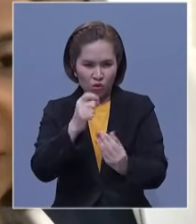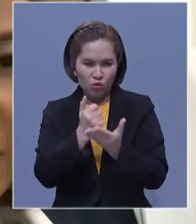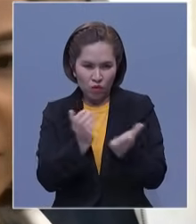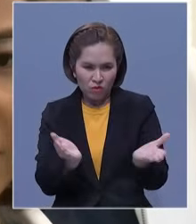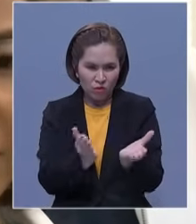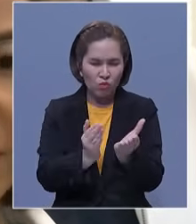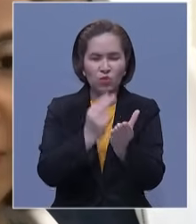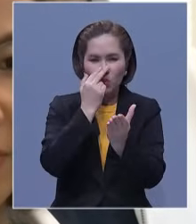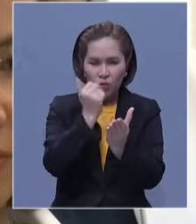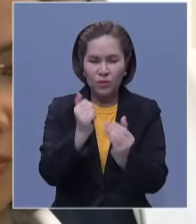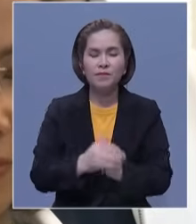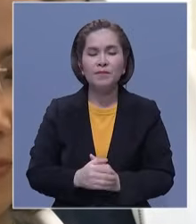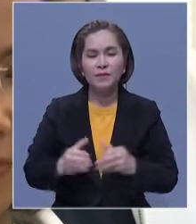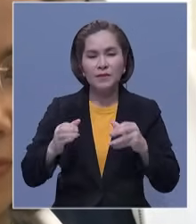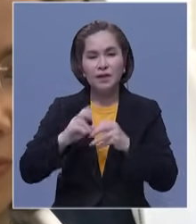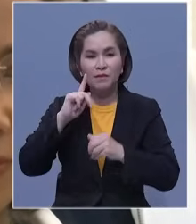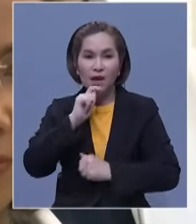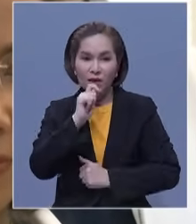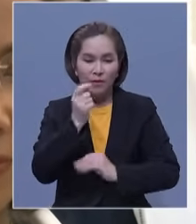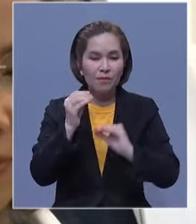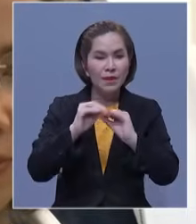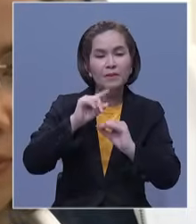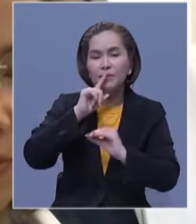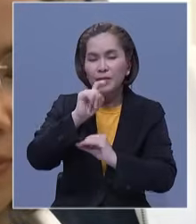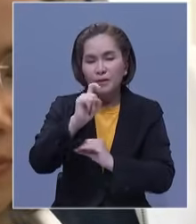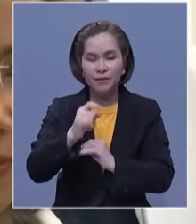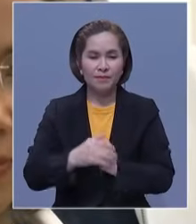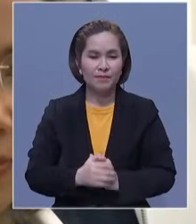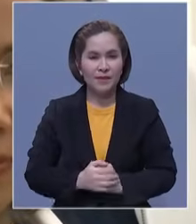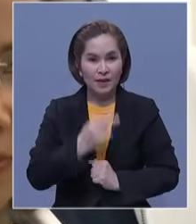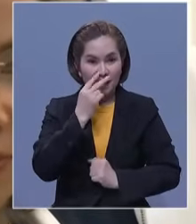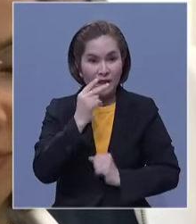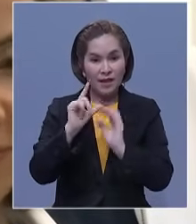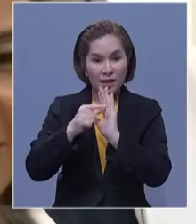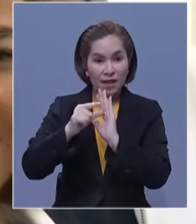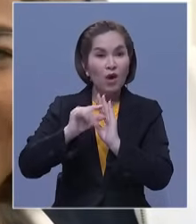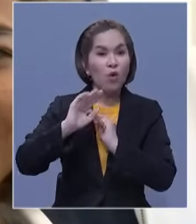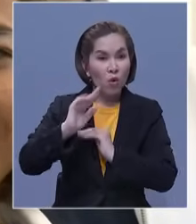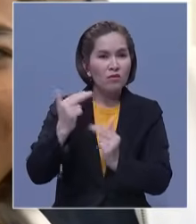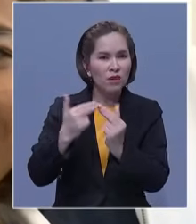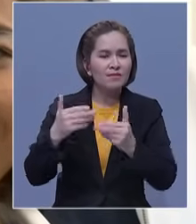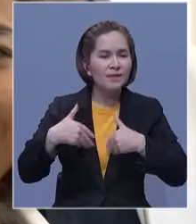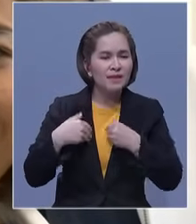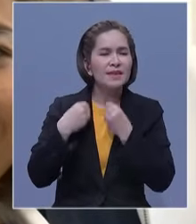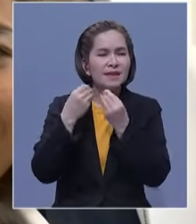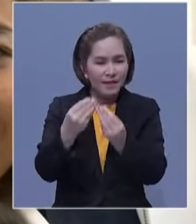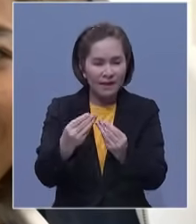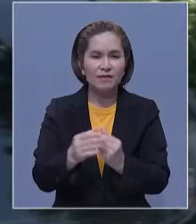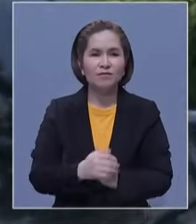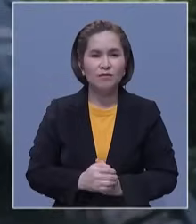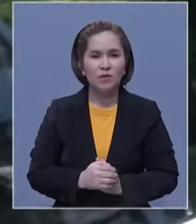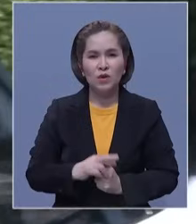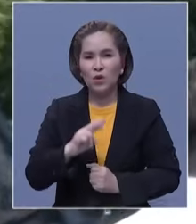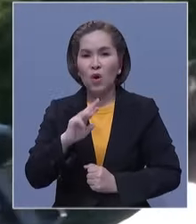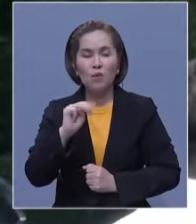แบบนี ้ ผู้สื่อข่าวถามด้วยค่ะว่ามีการปรากฏภาพเลขาพรรคแสดงความยินดีกับคุณสุชาติชมกลิ่นรั